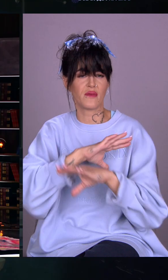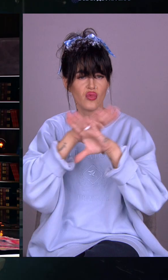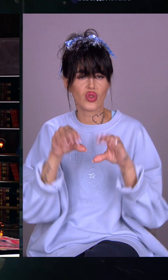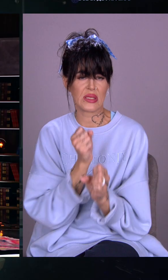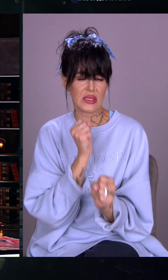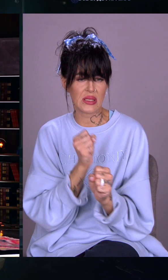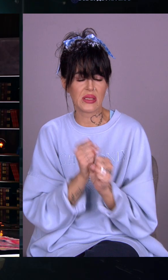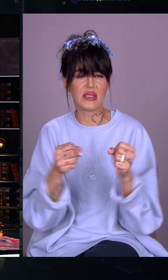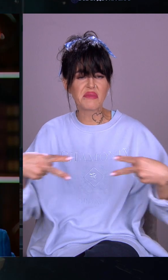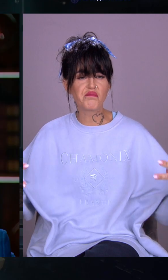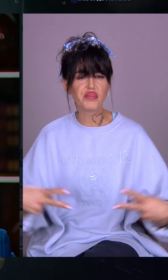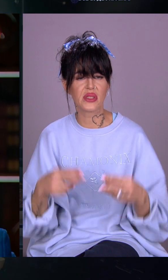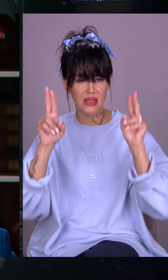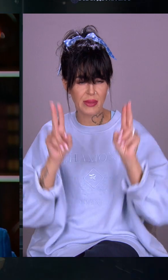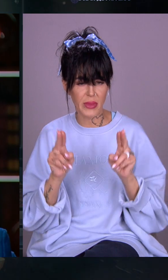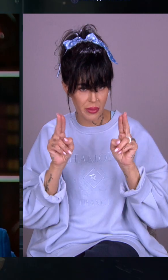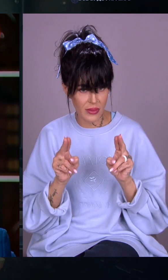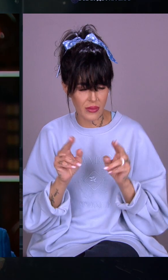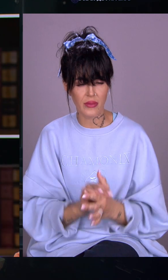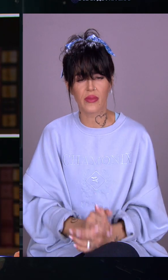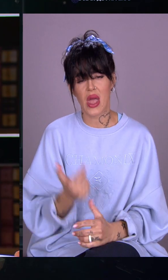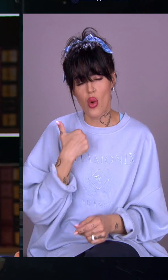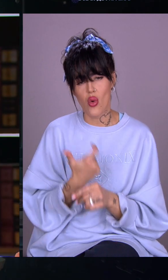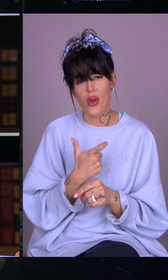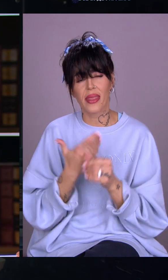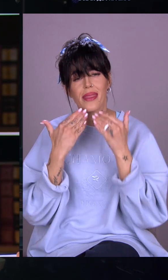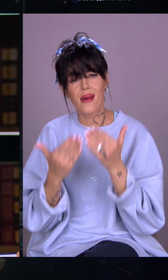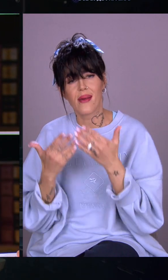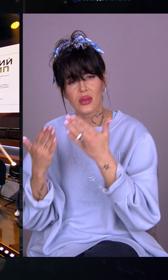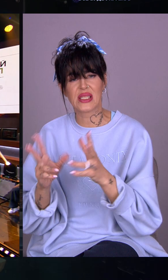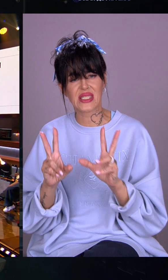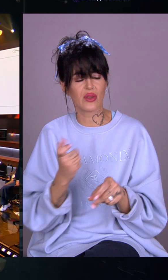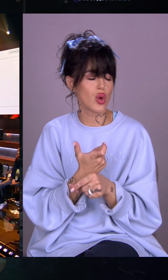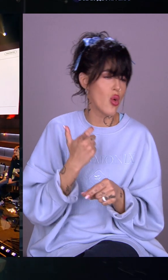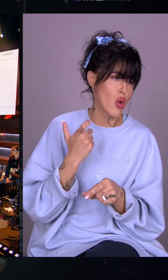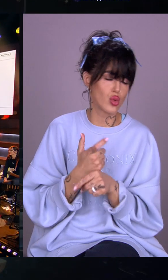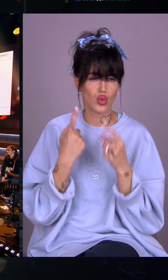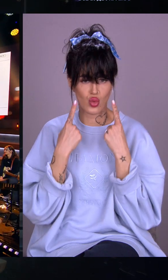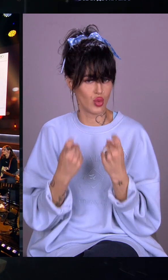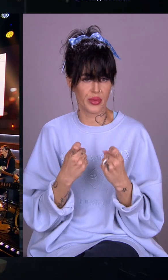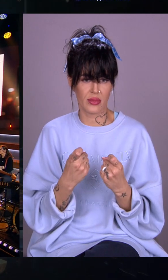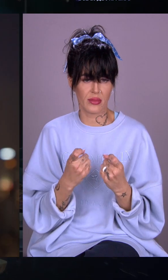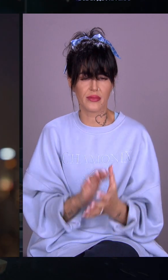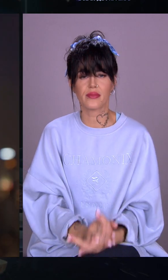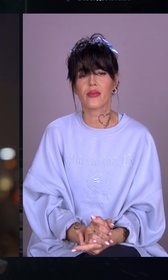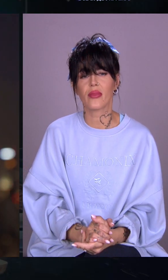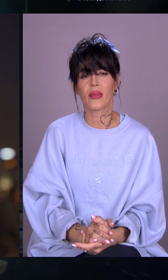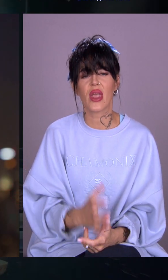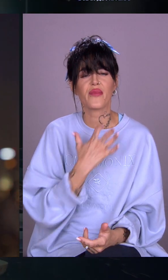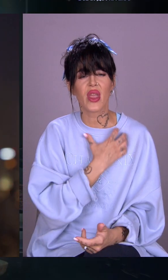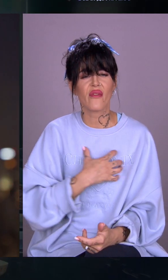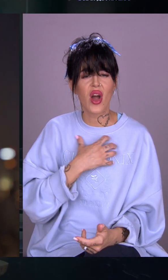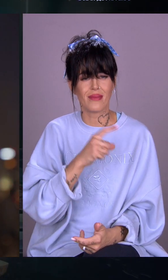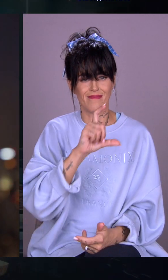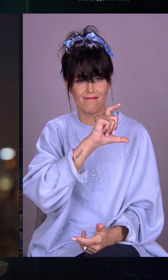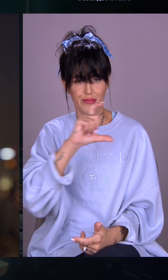міжурядова... Почалася рухатися. Так, і я йому дуже вдячний, бо тому що це суперкрута історія. Я просто хочу, щоб люди побачили головну якби, сторінку.